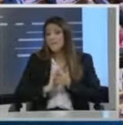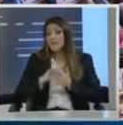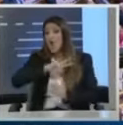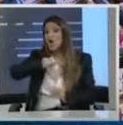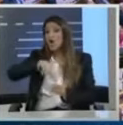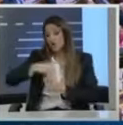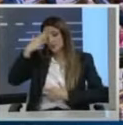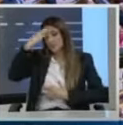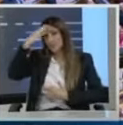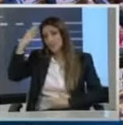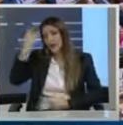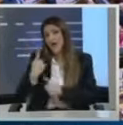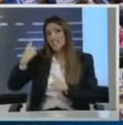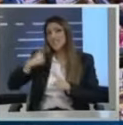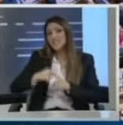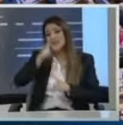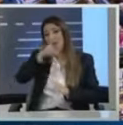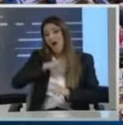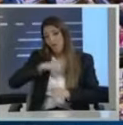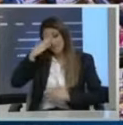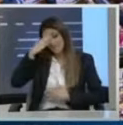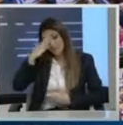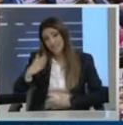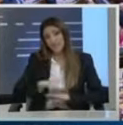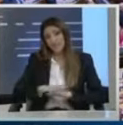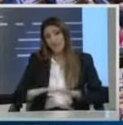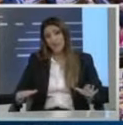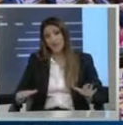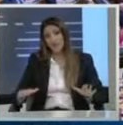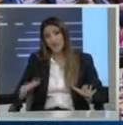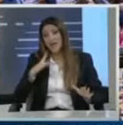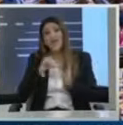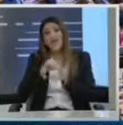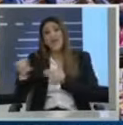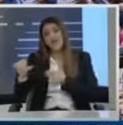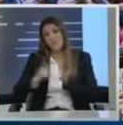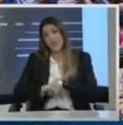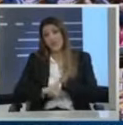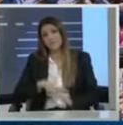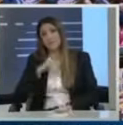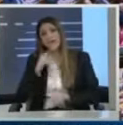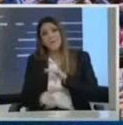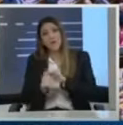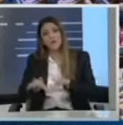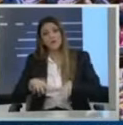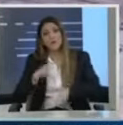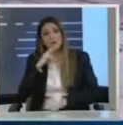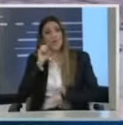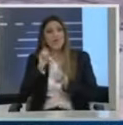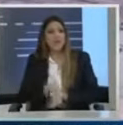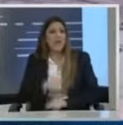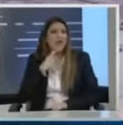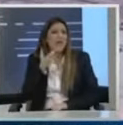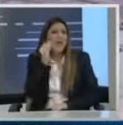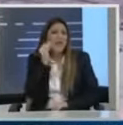τον υπολείπτεστε απολύτως. Και το θέμα αυτό, να τελειώσει εδώ. Έτσι θα το αλλά λήξω, με αυτή κύριε, την εγγραφή, τι να κάνω. Κύριε Δένδια, πρώτον εγώ δεν το